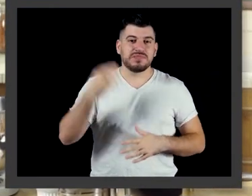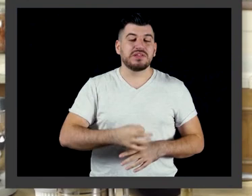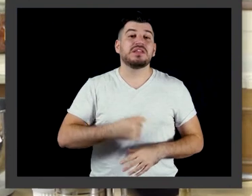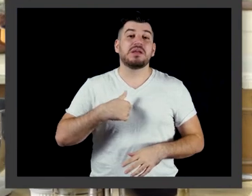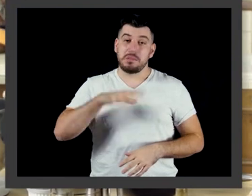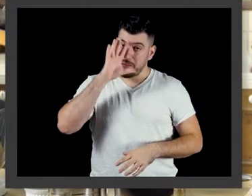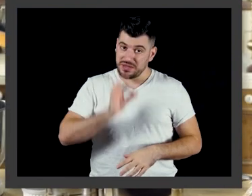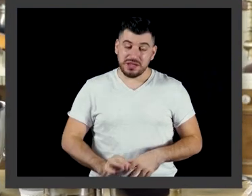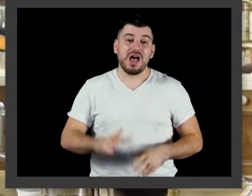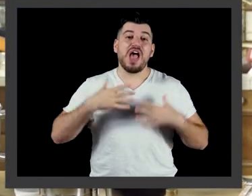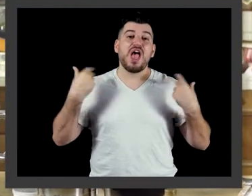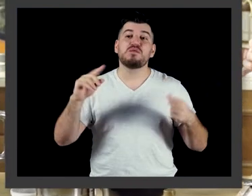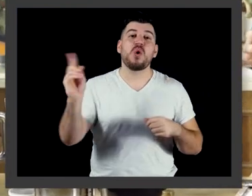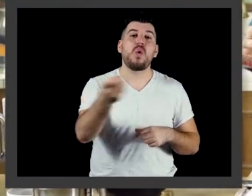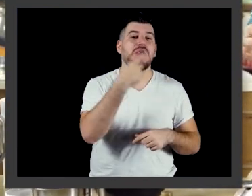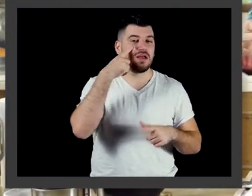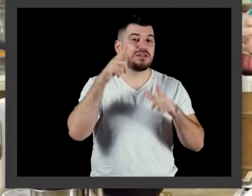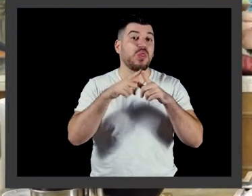όλοι. Πάει αυτό.